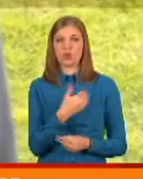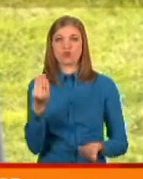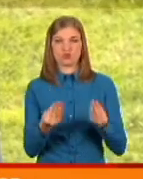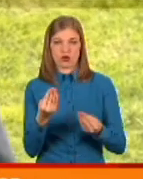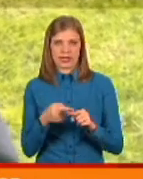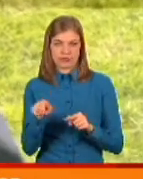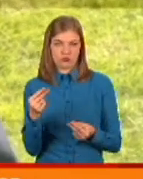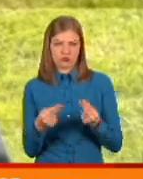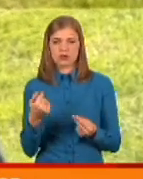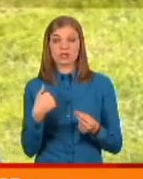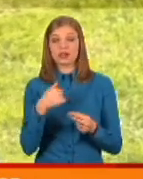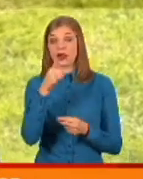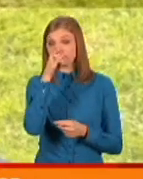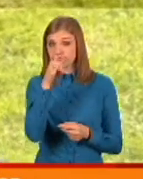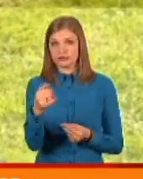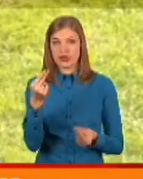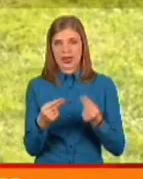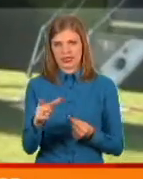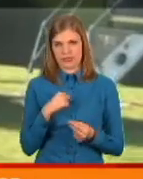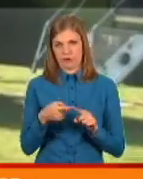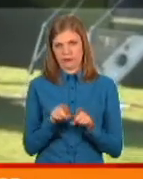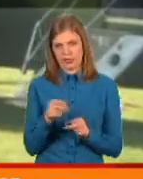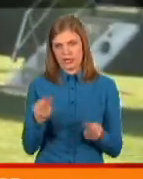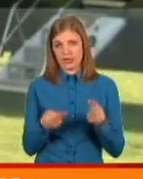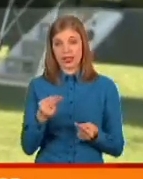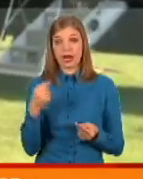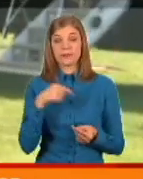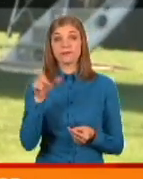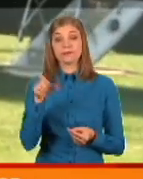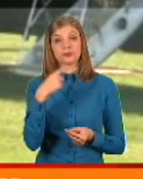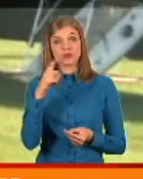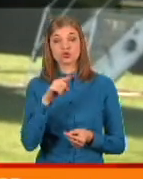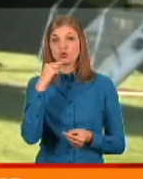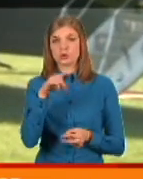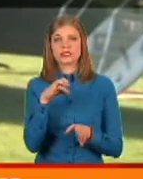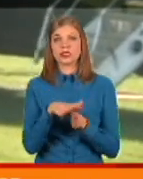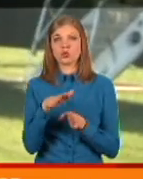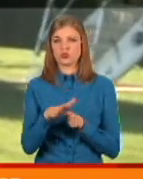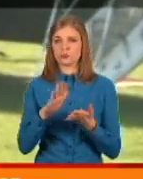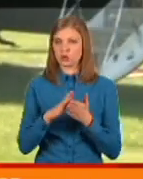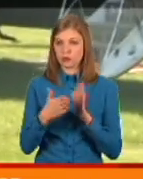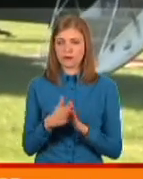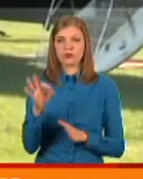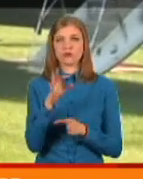грати в цю гру. Я не дозволю грати зі мною в ці ігри. Трамп нагадав, що Росія не дотримує домовленостей про обмеження